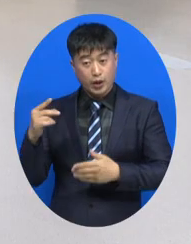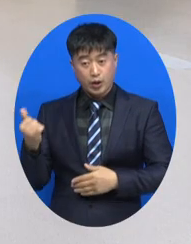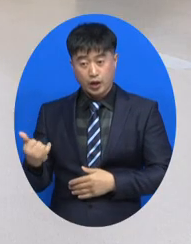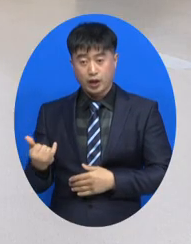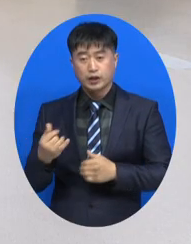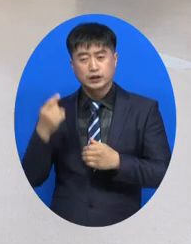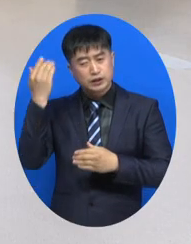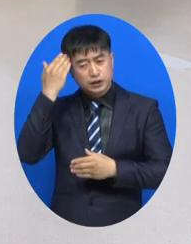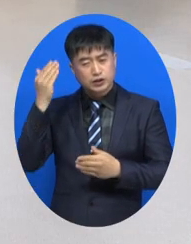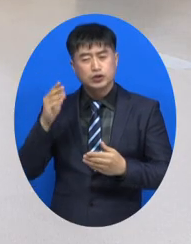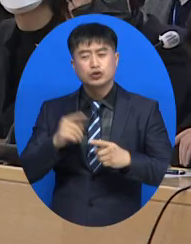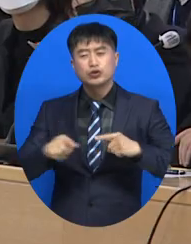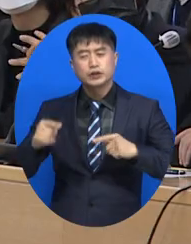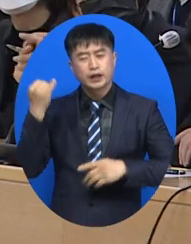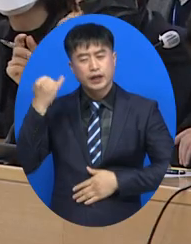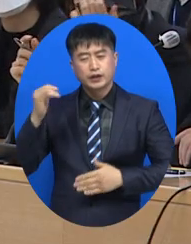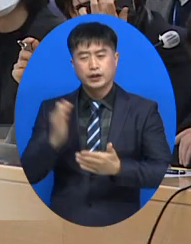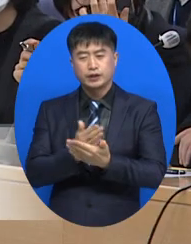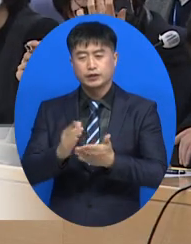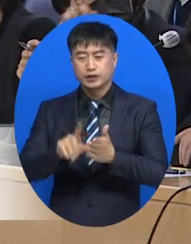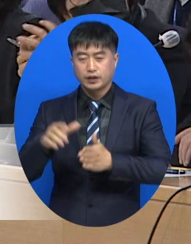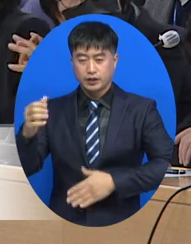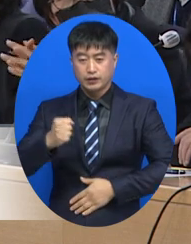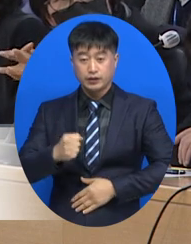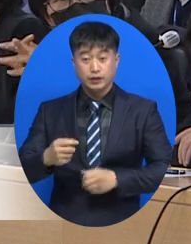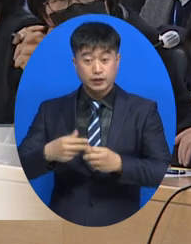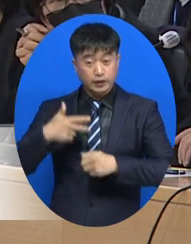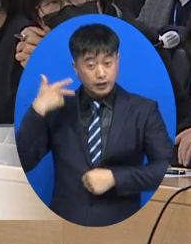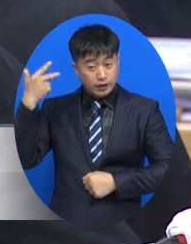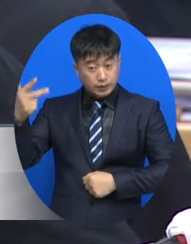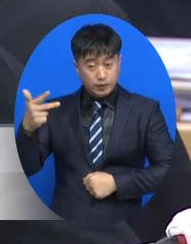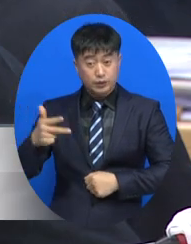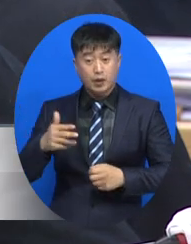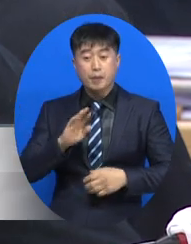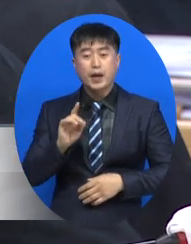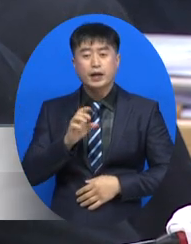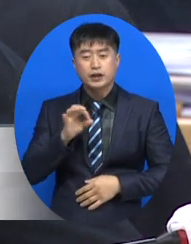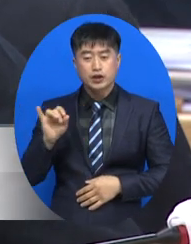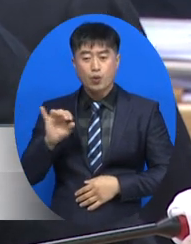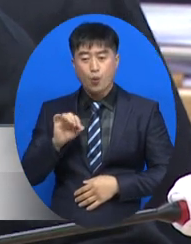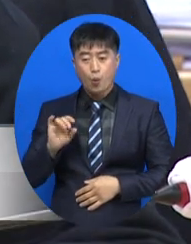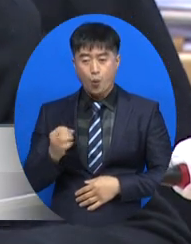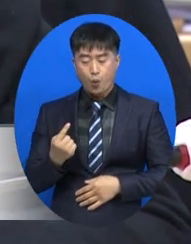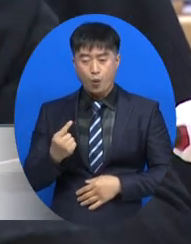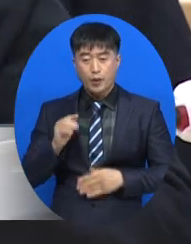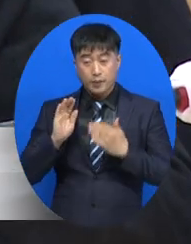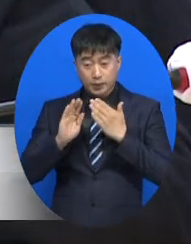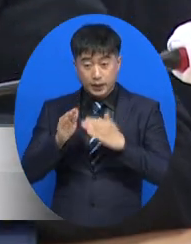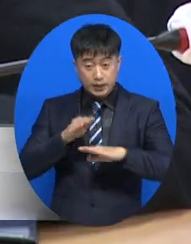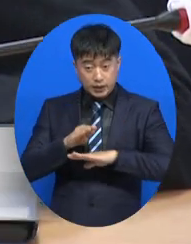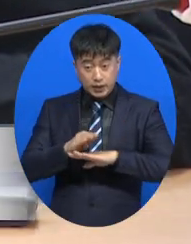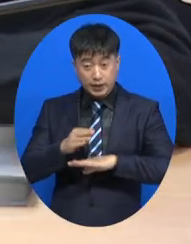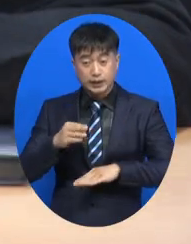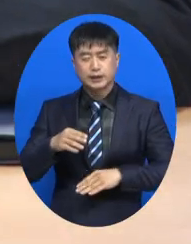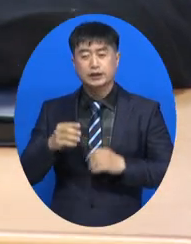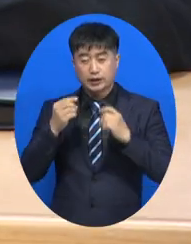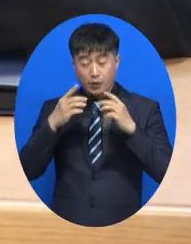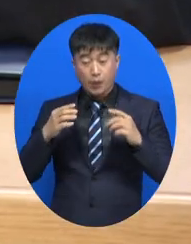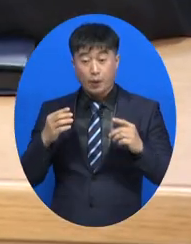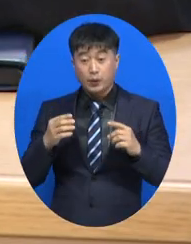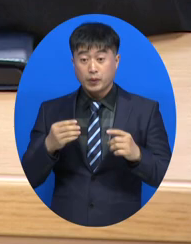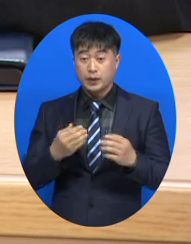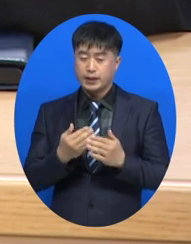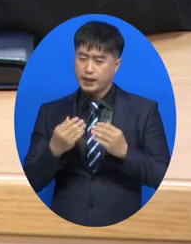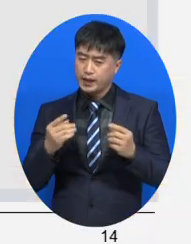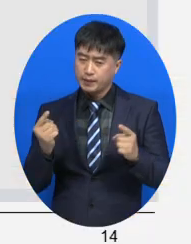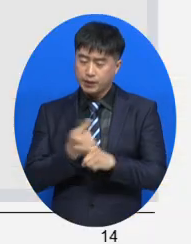정책 아이디어를 나누는 시간에 갖습니다 다음 주는 바이오 미래차 신재생에너지 제조업 분야의 디지털 전환을 주제로